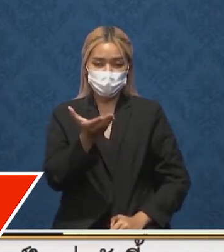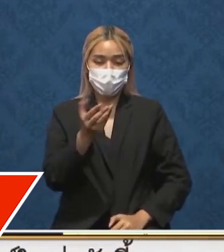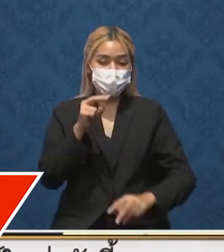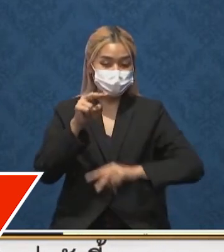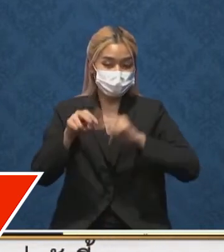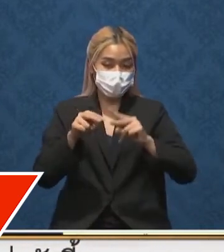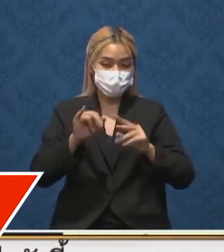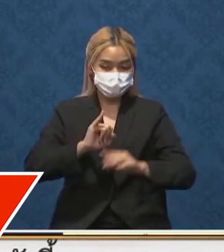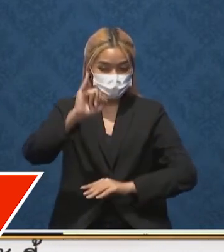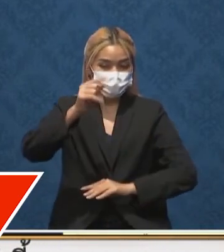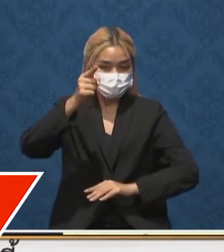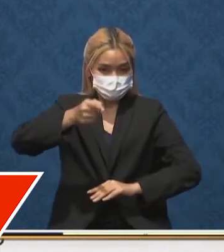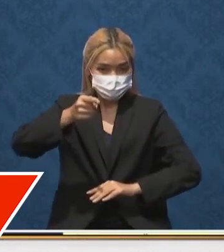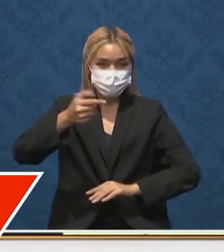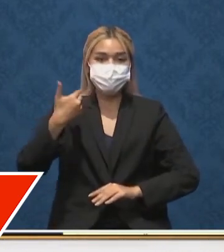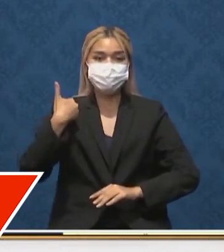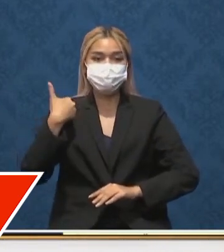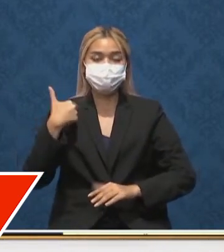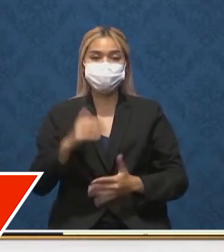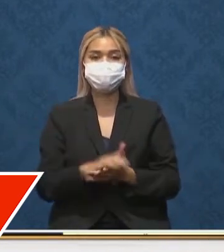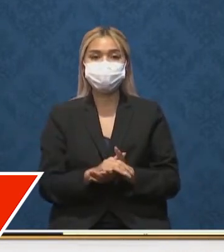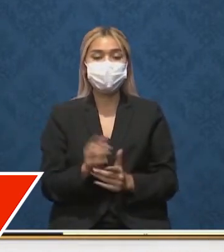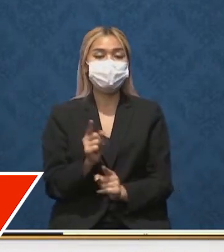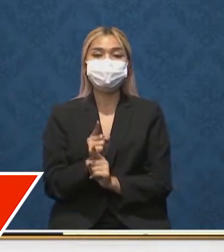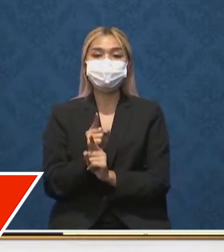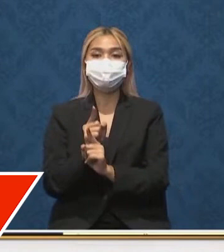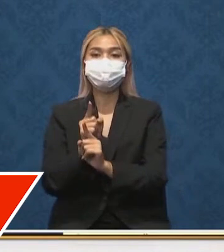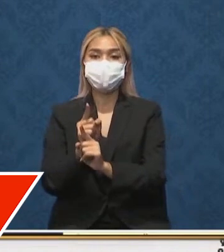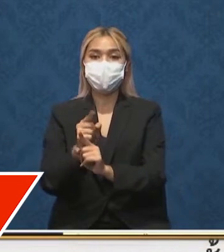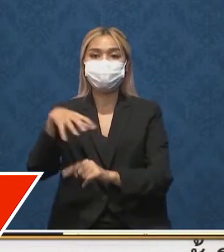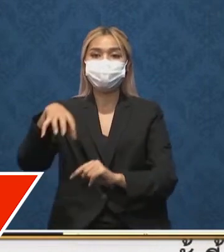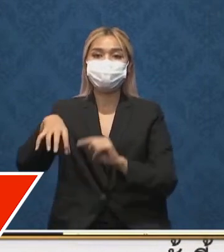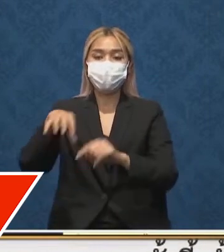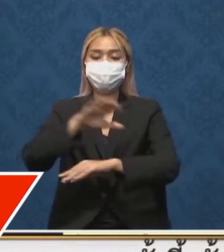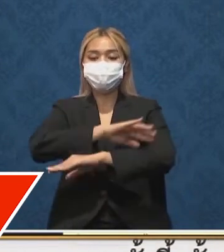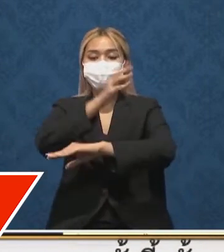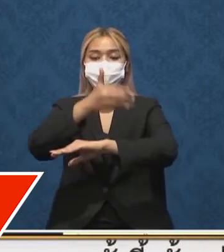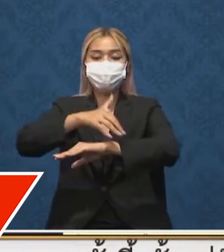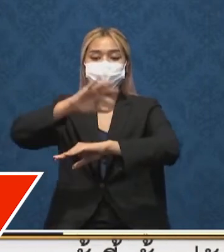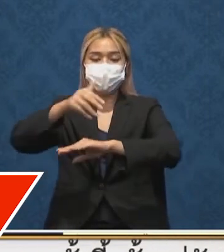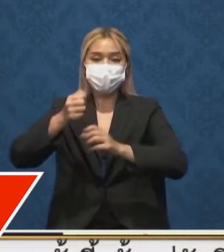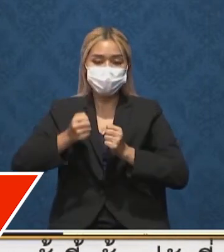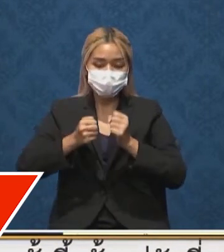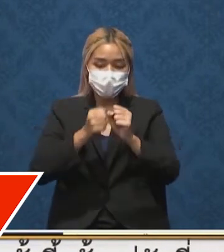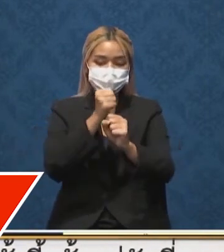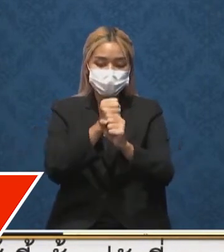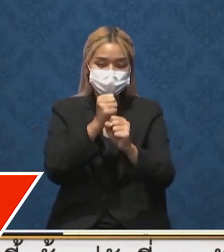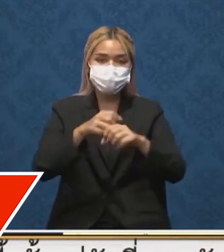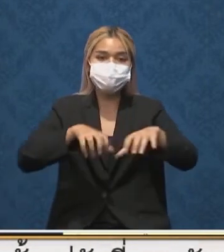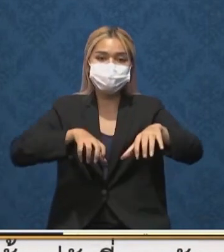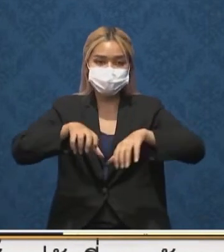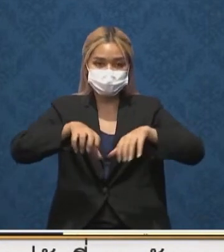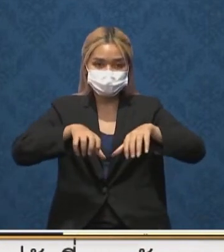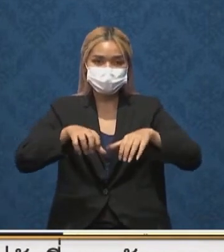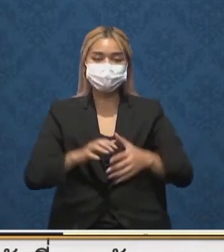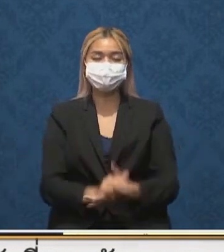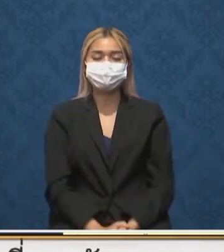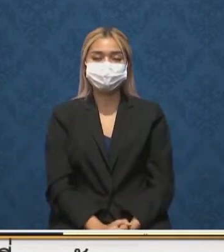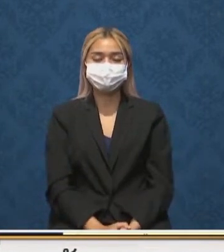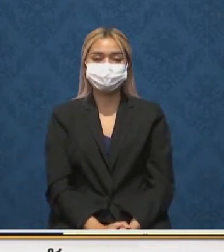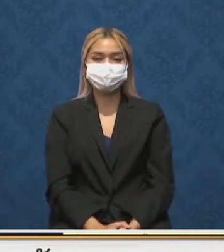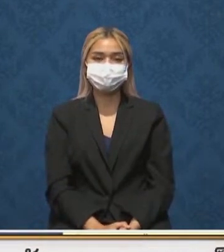ยังตามที่กรมอุทยานพยายามดำเนินการอยู่ครับคำถามที่ 2